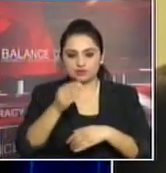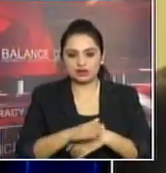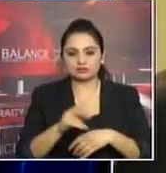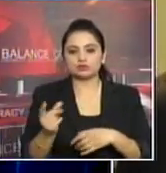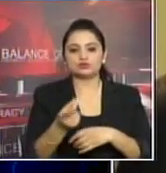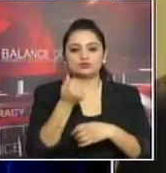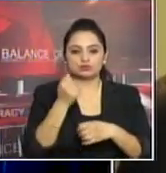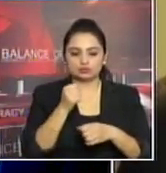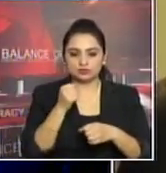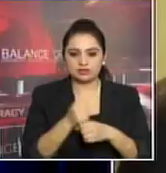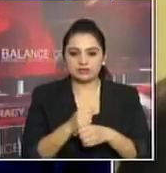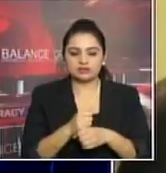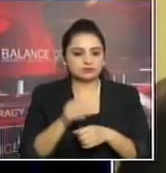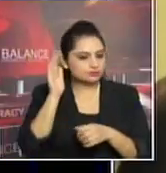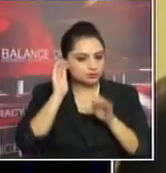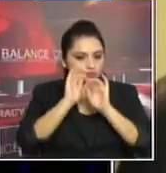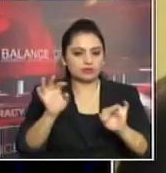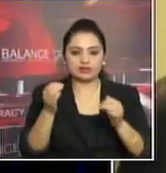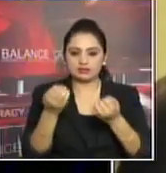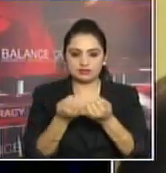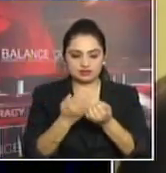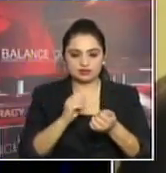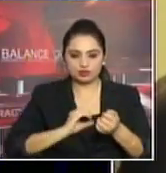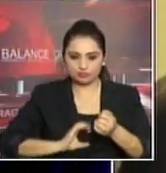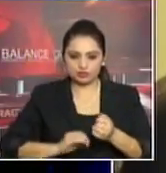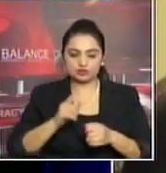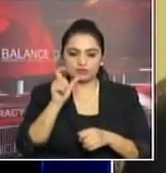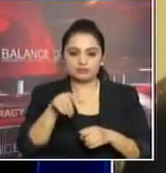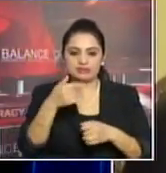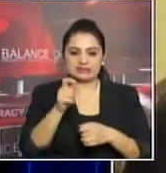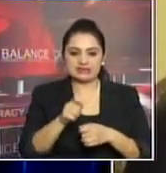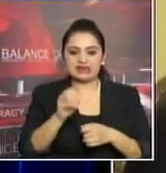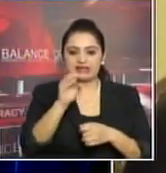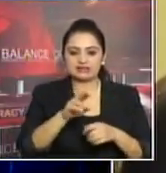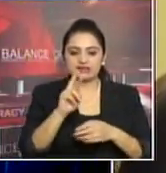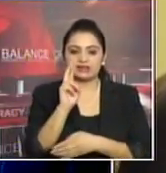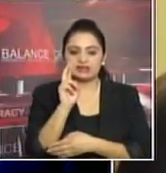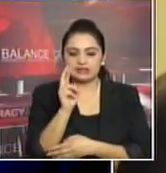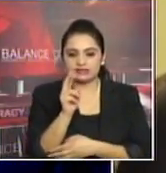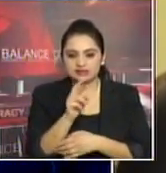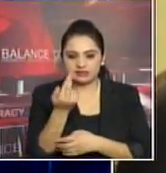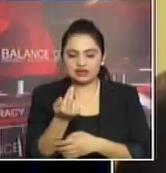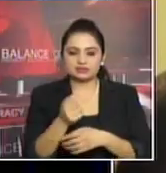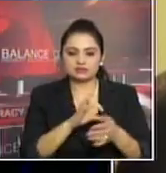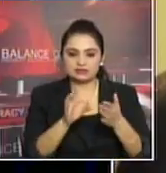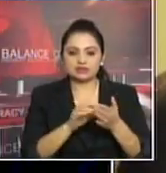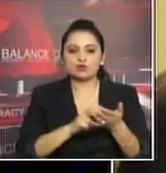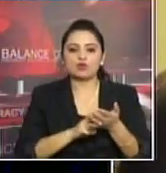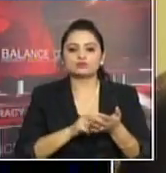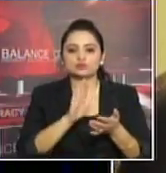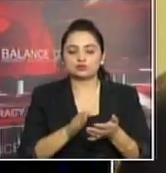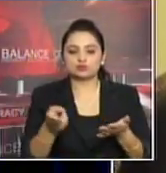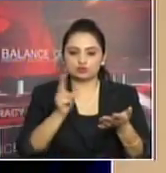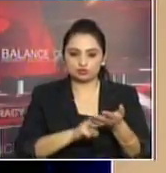ट्र्याक चाहिँ जो पीडित उसलाई चाहिँ न्याय दिने पनि हाम्रो राज्यको चाहिँ निकायहरू अलिक कमजोर भएको कारणले गर्दा चाहिँ यसलाई अझै स्ट्रङली